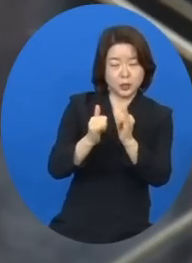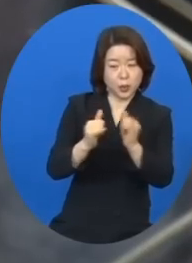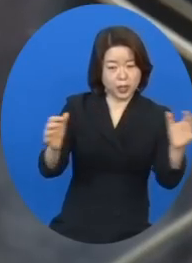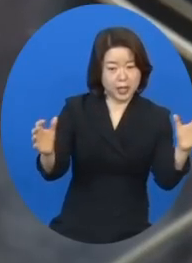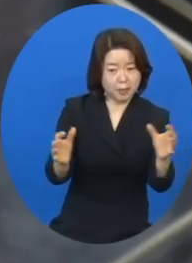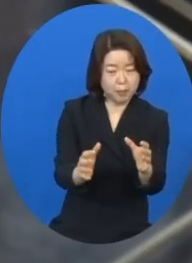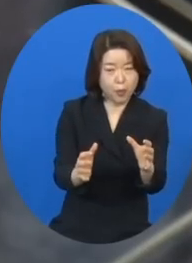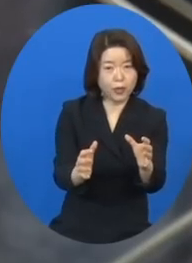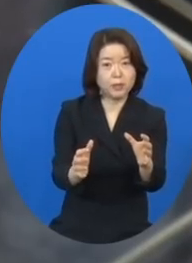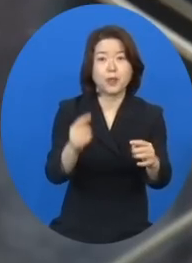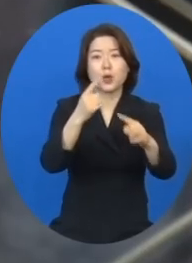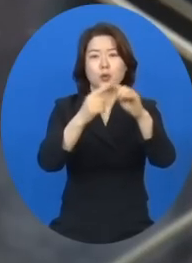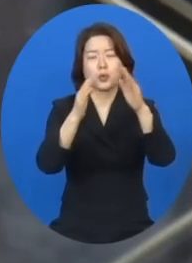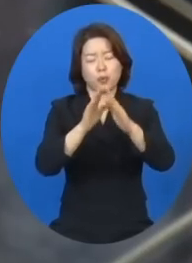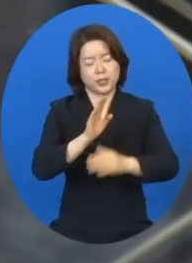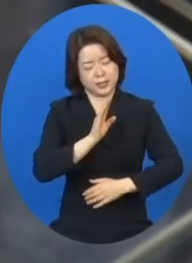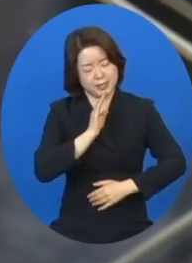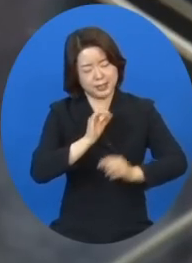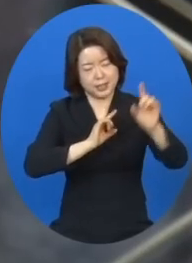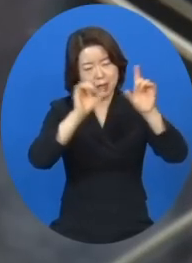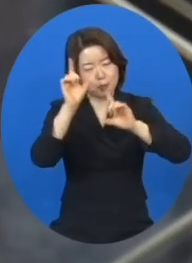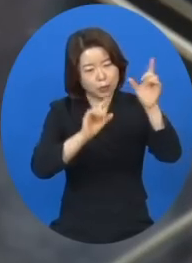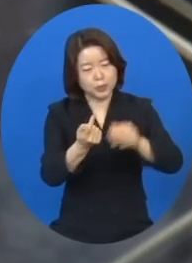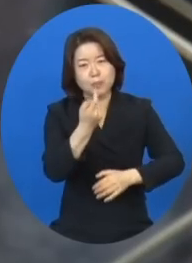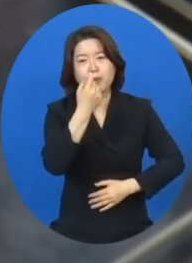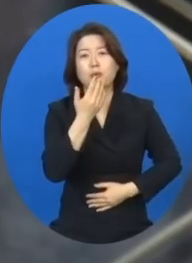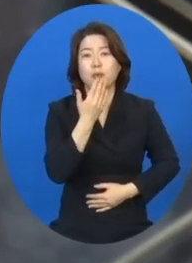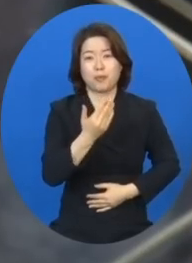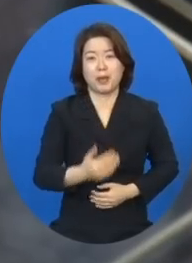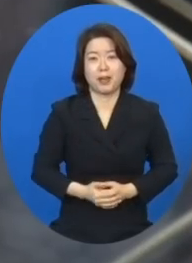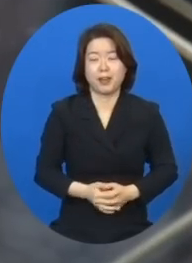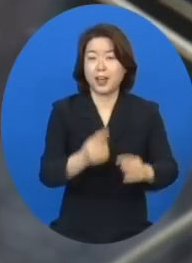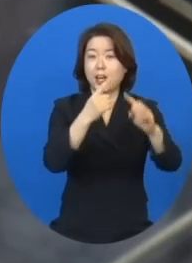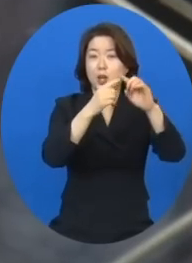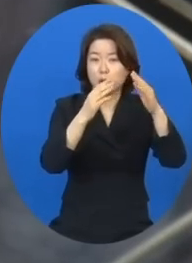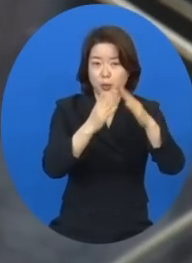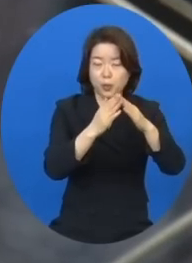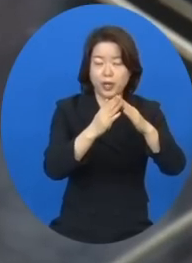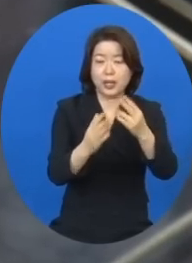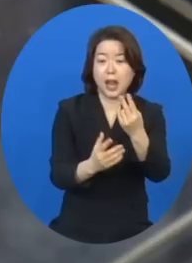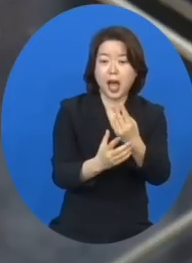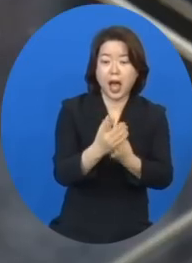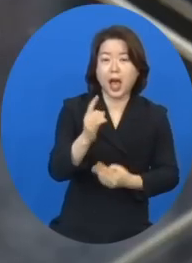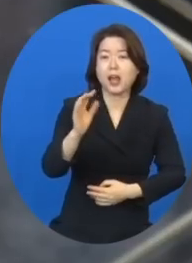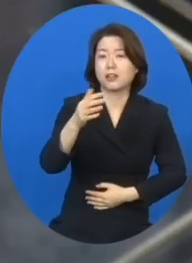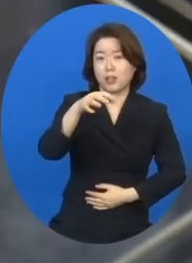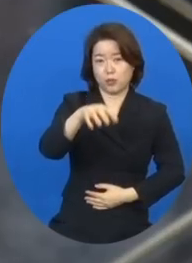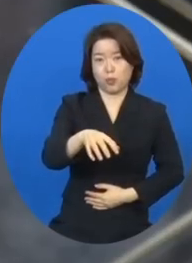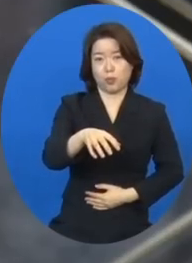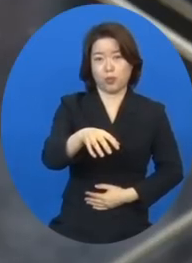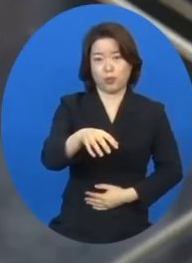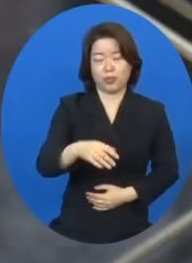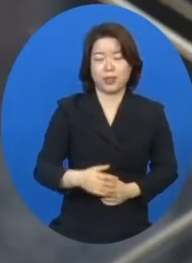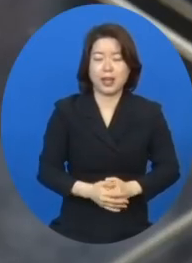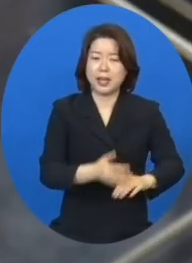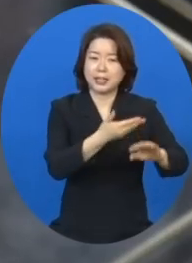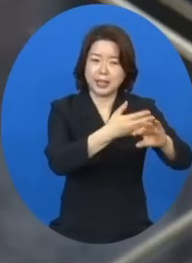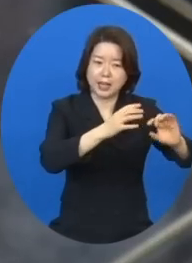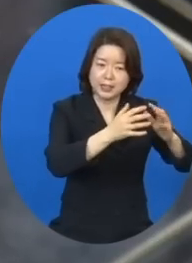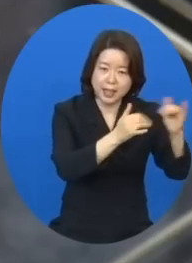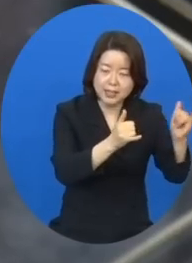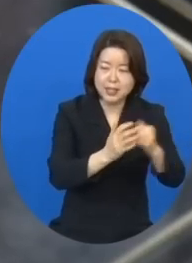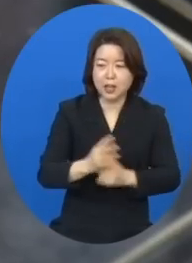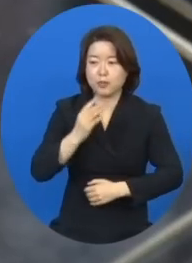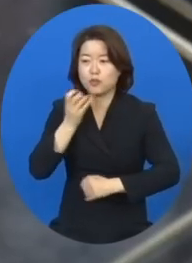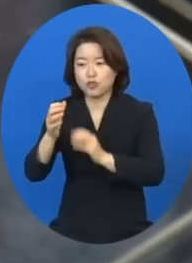교회의 참모습을 알아갈 수 있습니다. 교회는 하나 되는 곳이어야 합니다. 이방인과